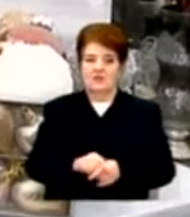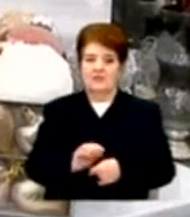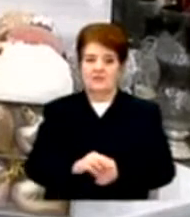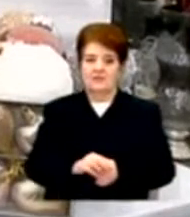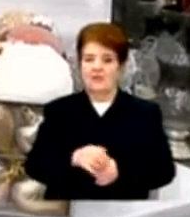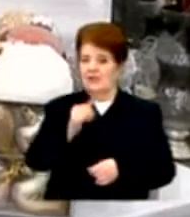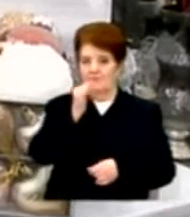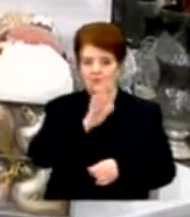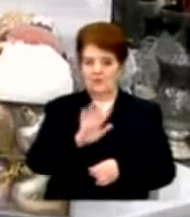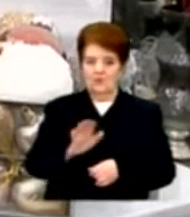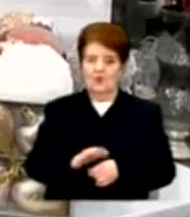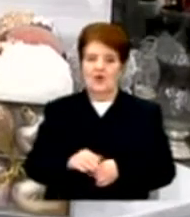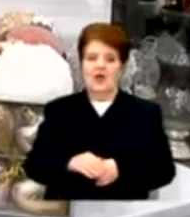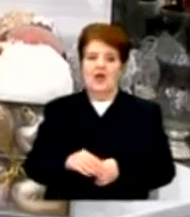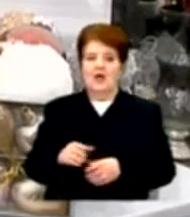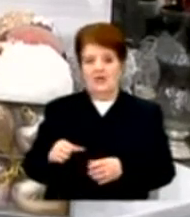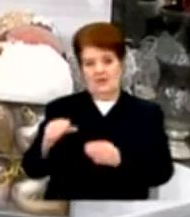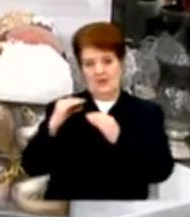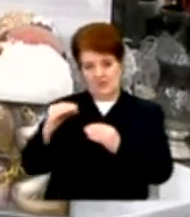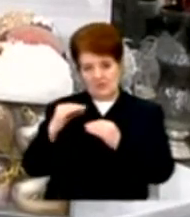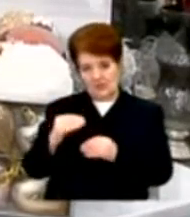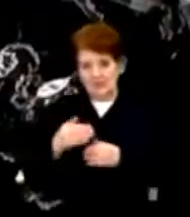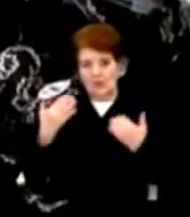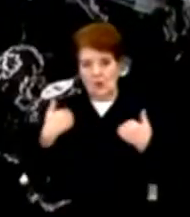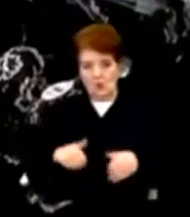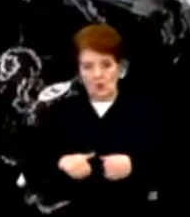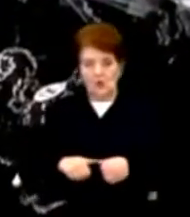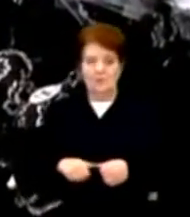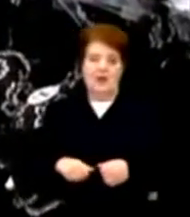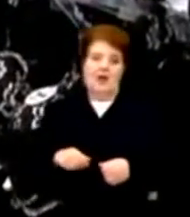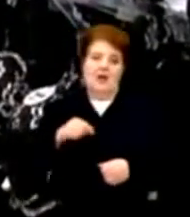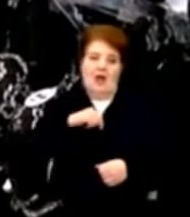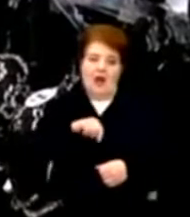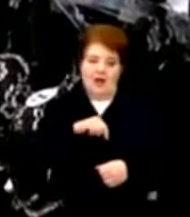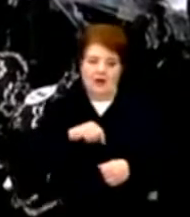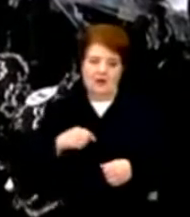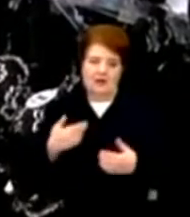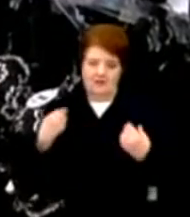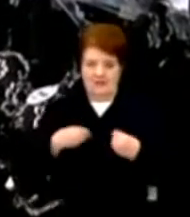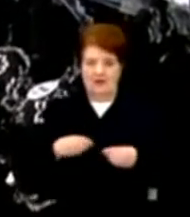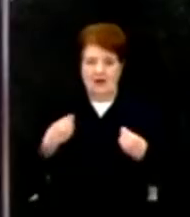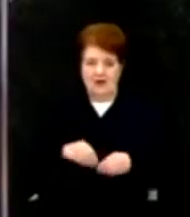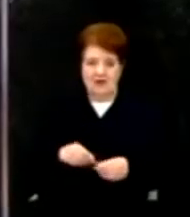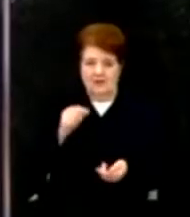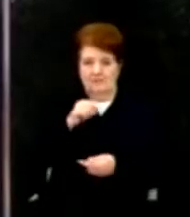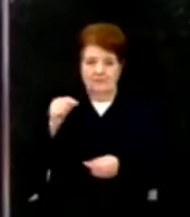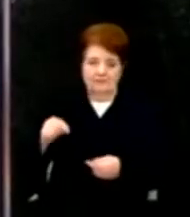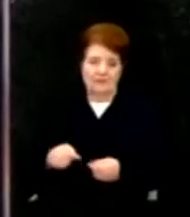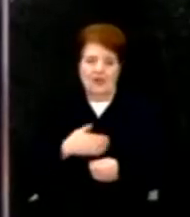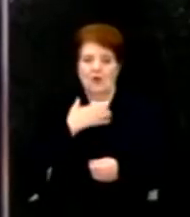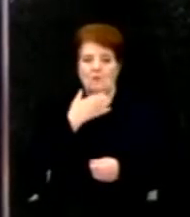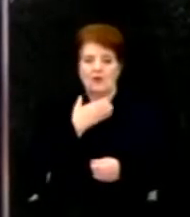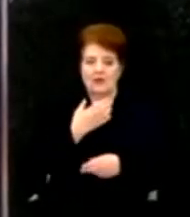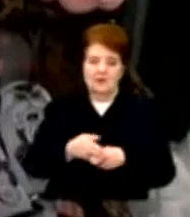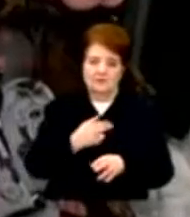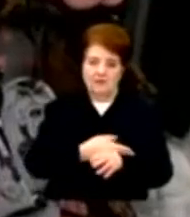facem cadou lenjerie de corp sau haine pentru că nu știm exact dacă vor fi potrivite sau nu. Poloverele,